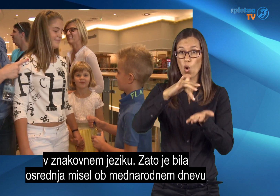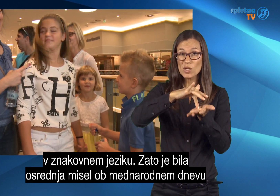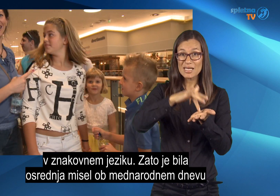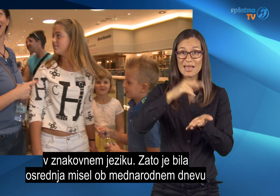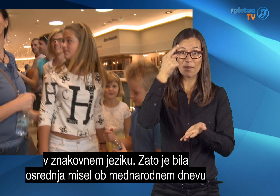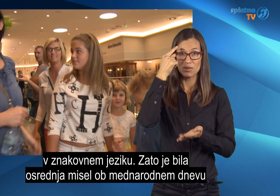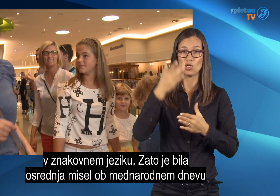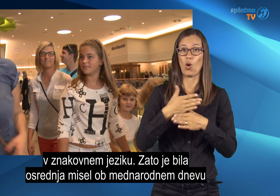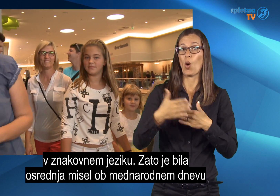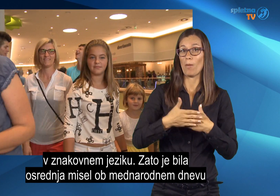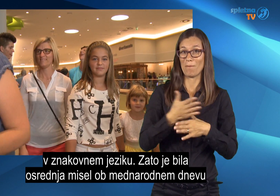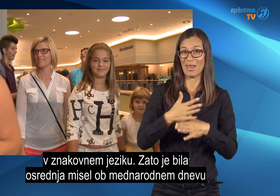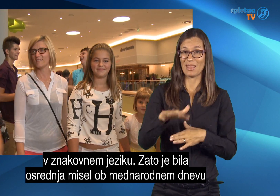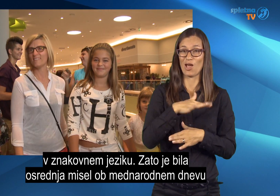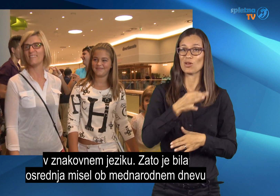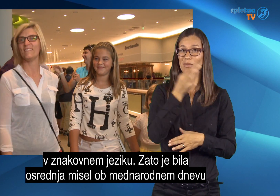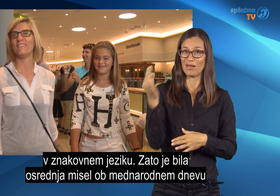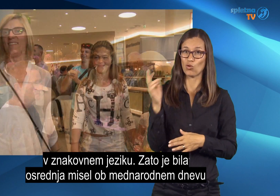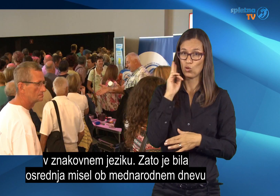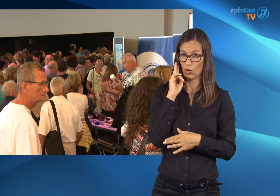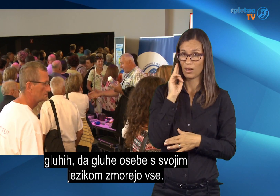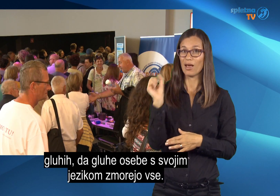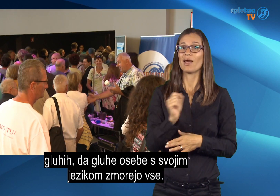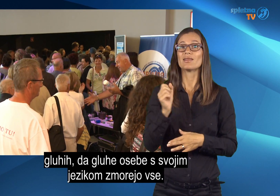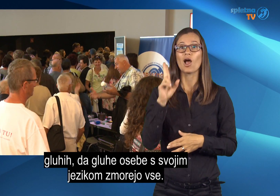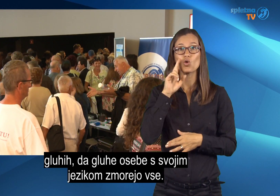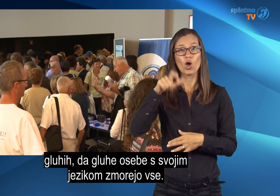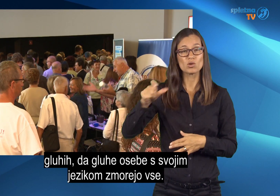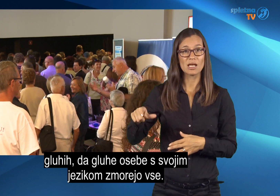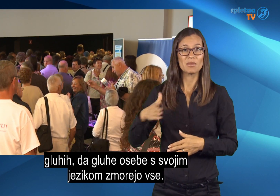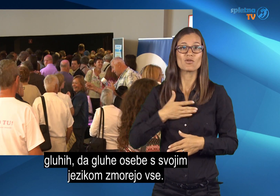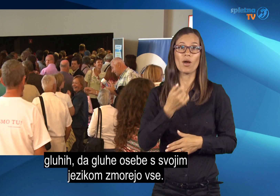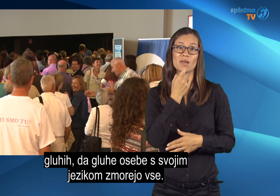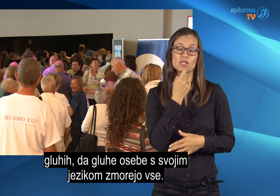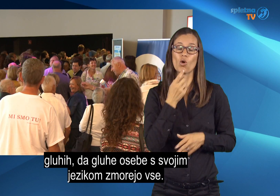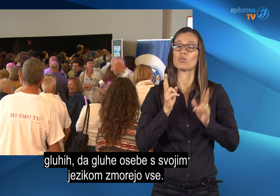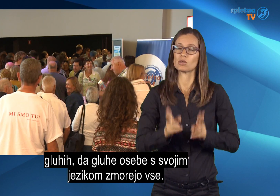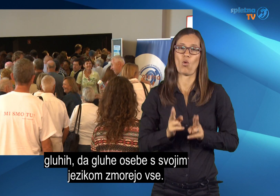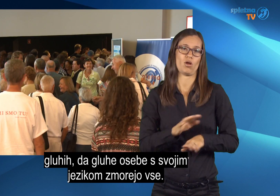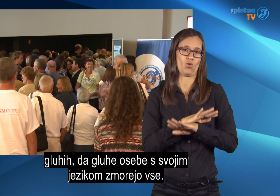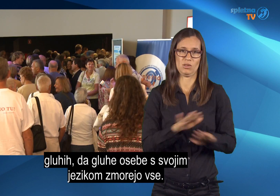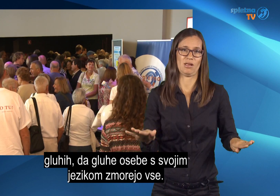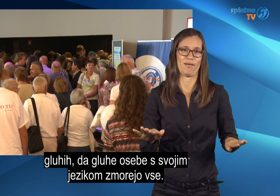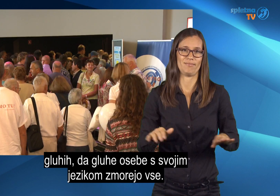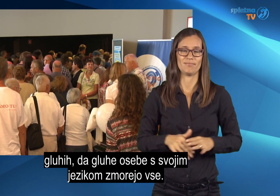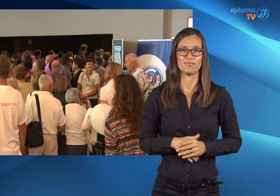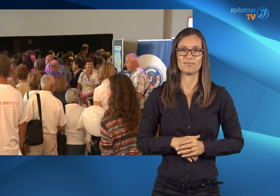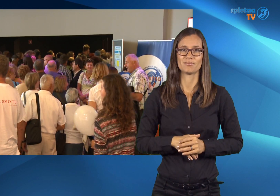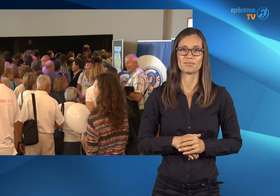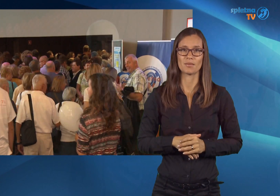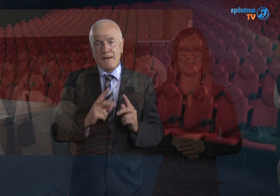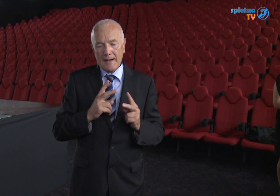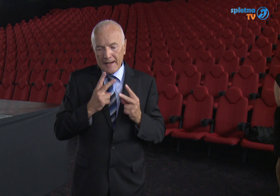Zato je bila osrednja misel ob mednarodnem dnevu gluhih, da gluhe osebe s svojim jezikom zmorejo vse.